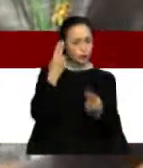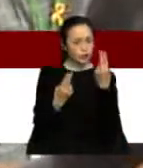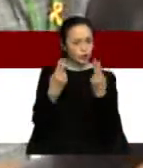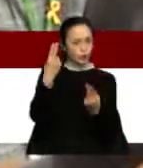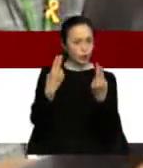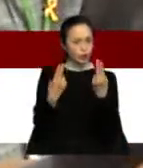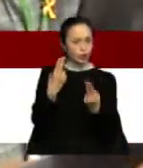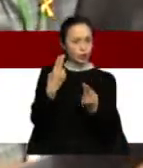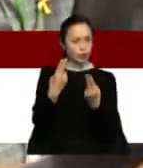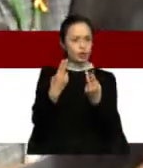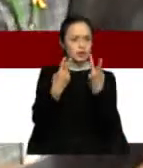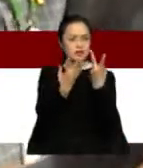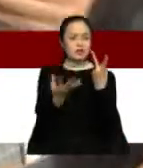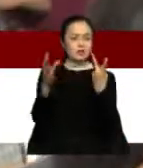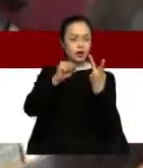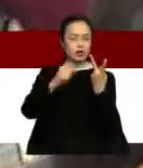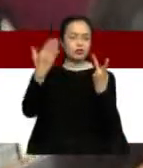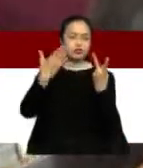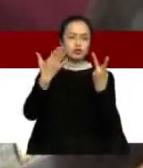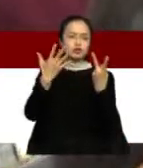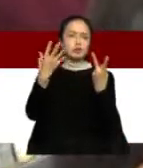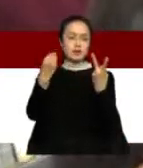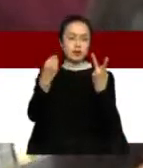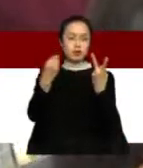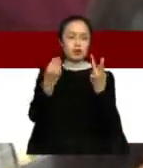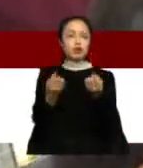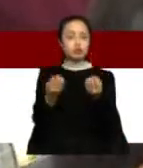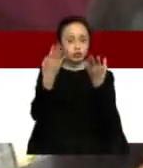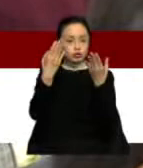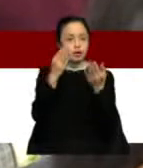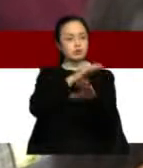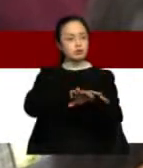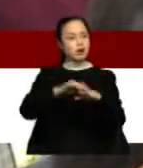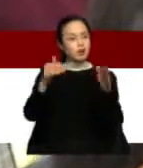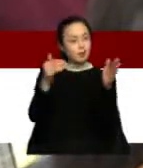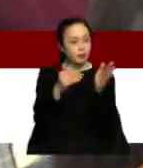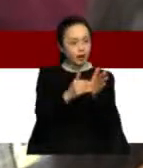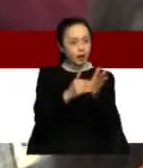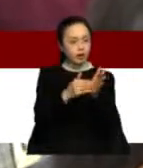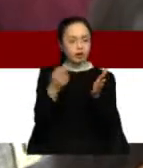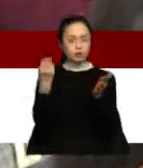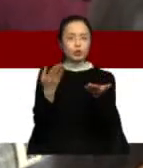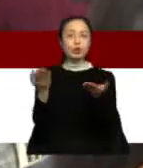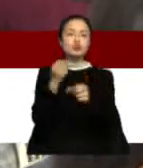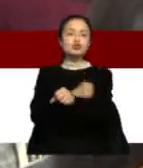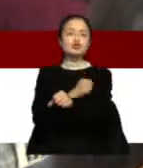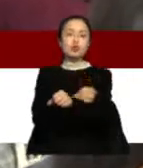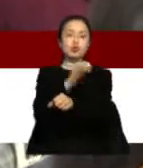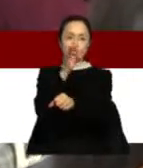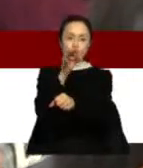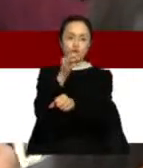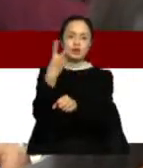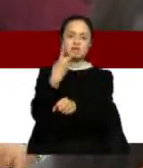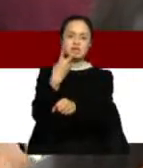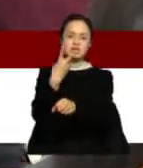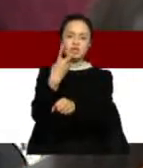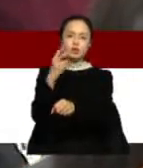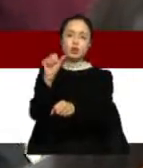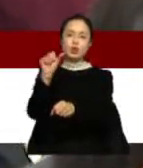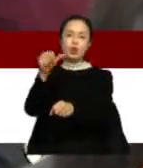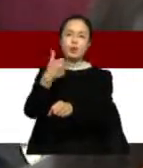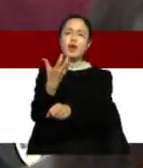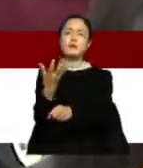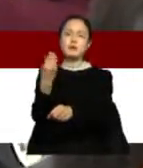늘어났고요. 이제 지적사항이 탈이 안 보인다 그래가지고 법무부에서 탈을 좀더 강하게 위해서 탈